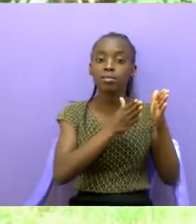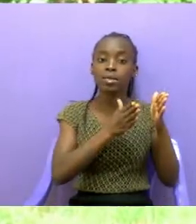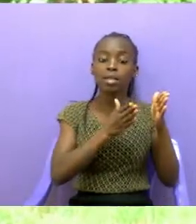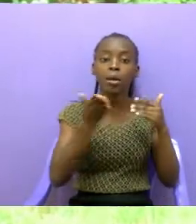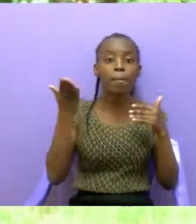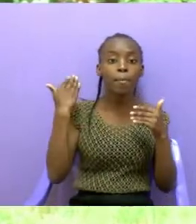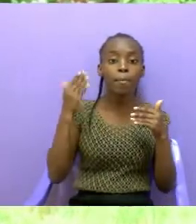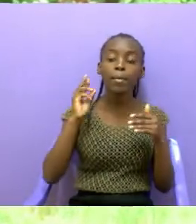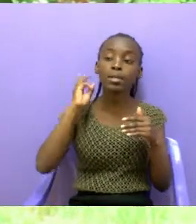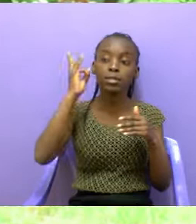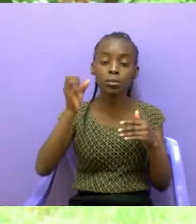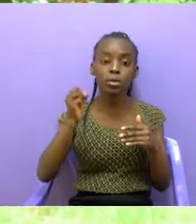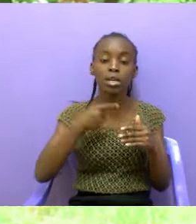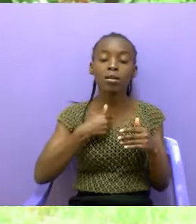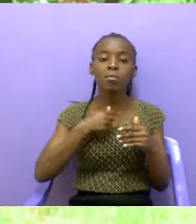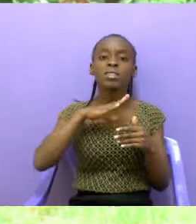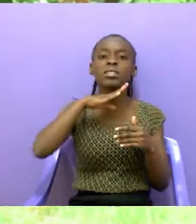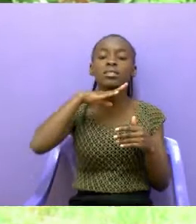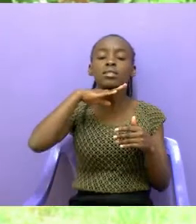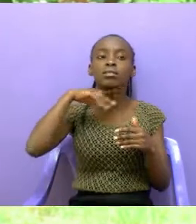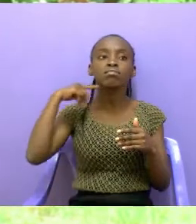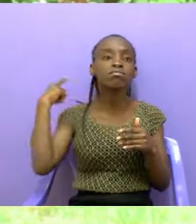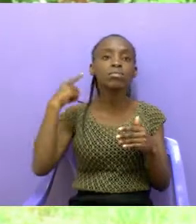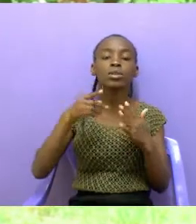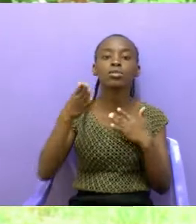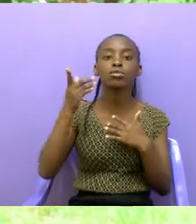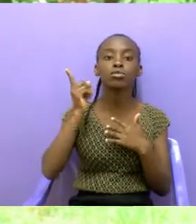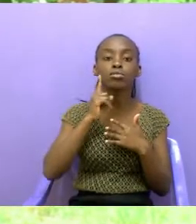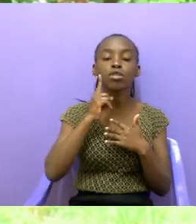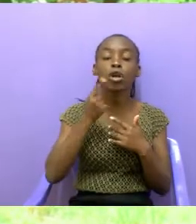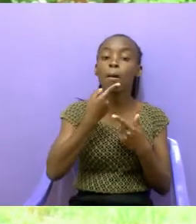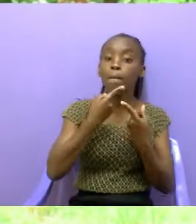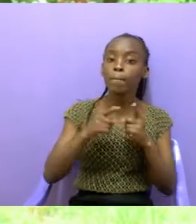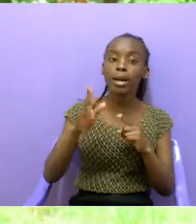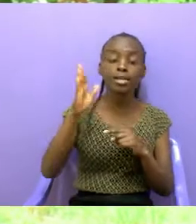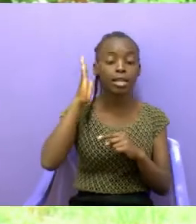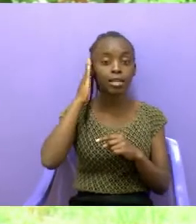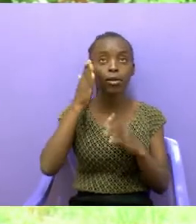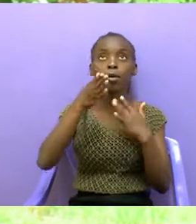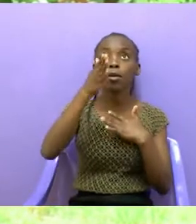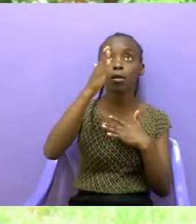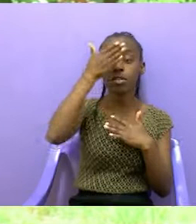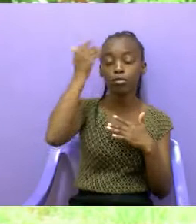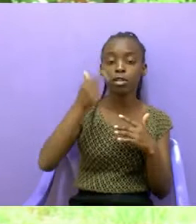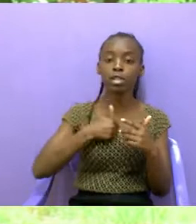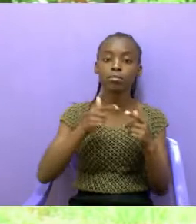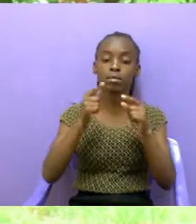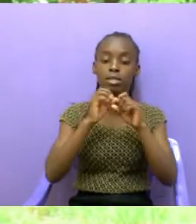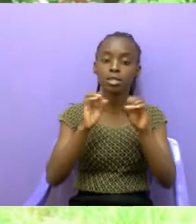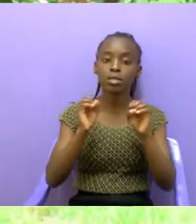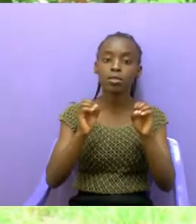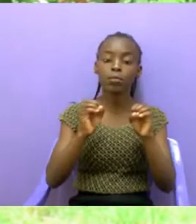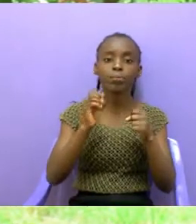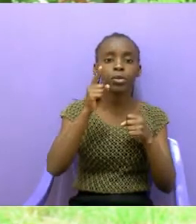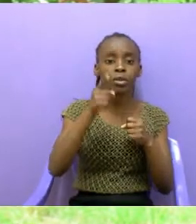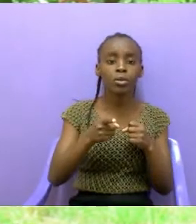alijua kwamba bado Mungu hajanisahau, alikuwa amelala usingizi, mtu wa Mungu. Yaani unafaa